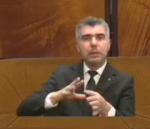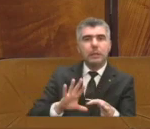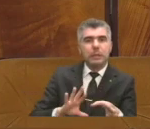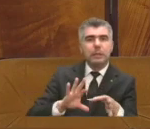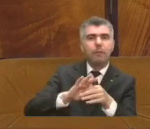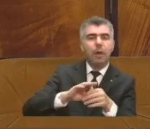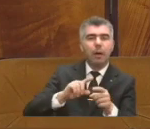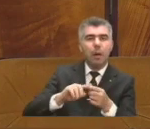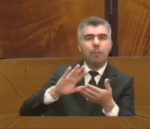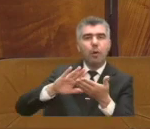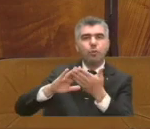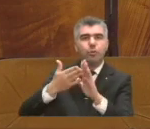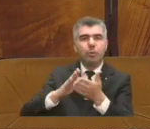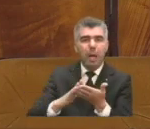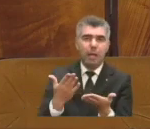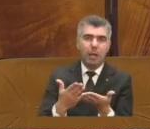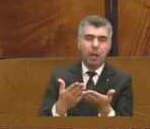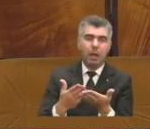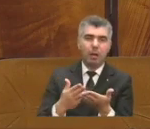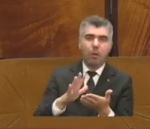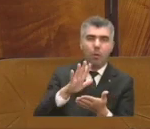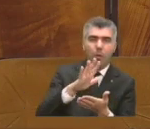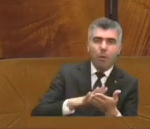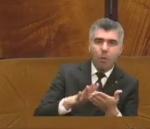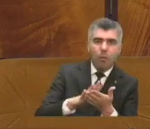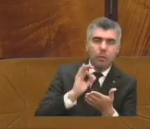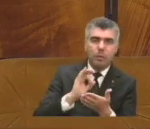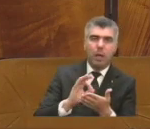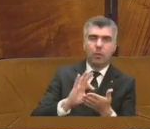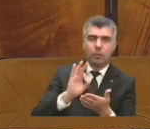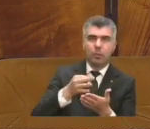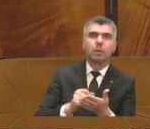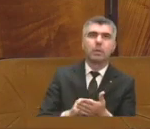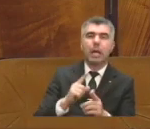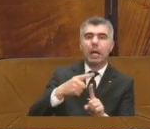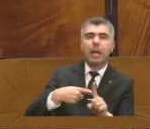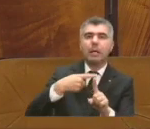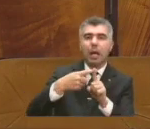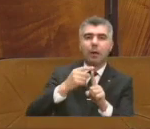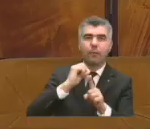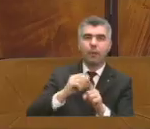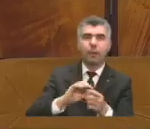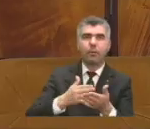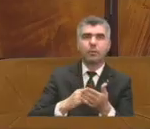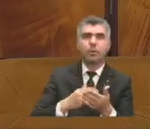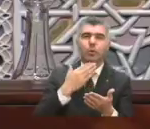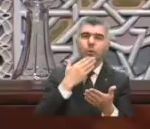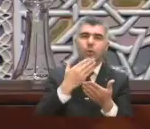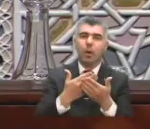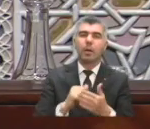مع منظمات غير محليه، منظمات غير حكوميه، اضافه الى شكرا سيده النائبه المحترمه.